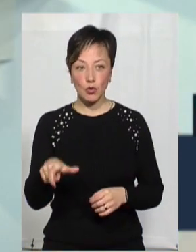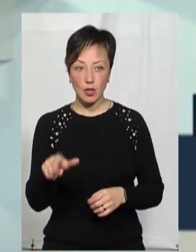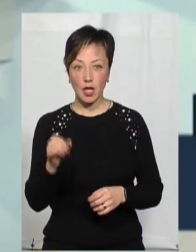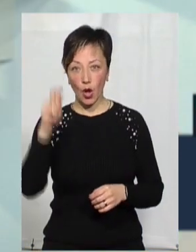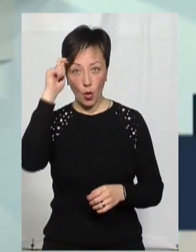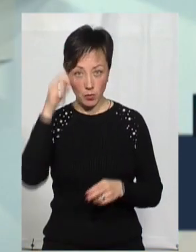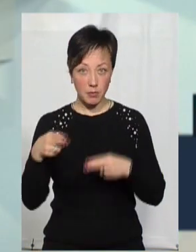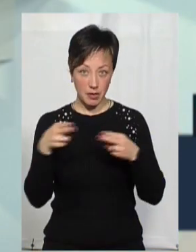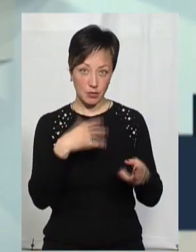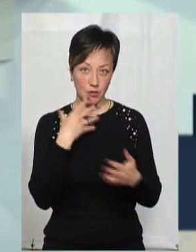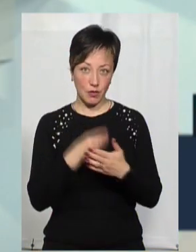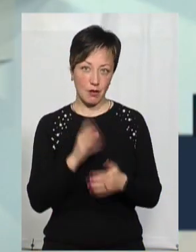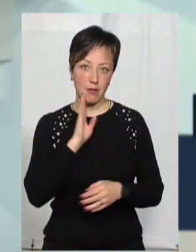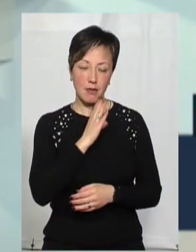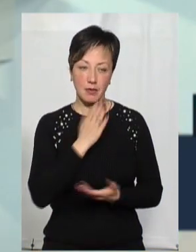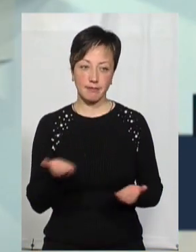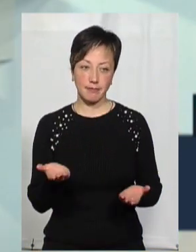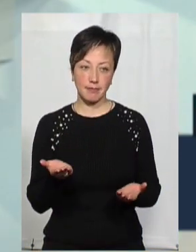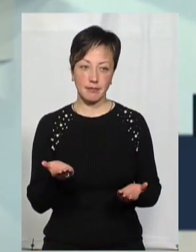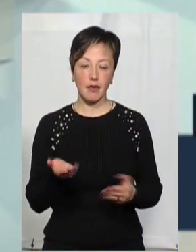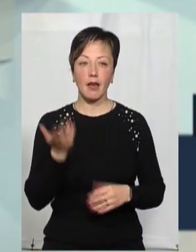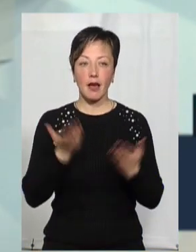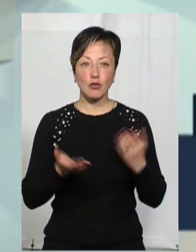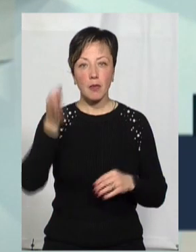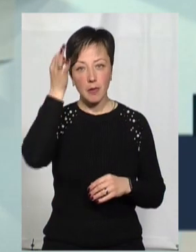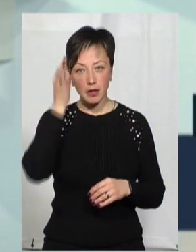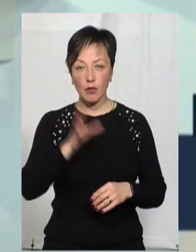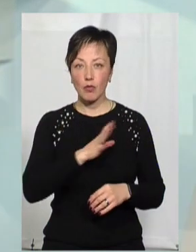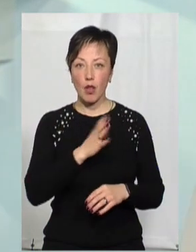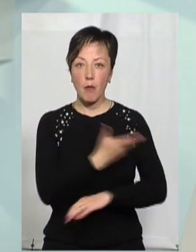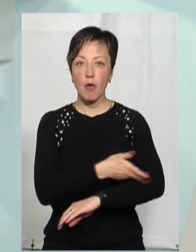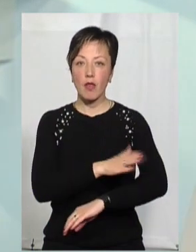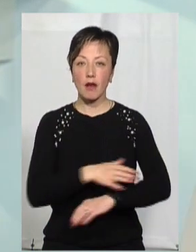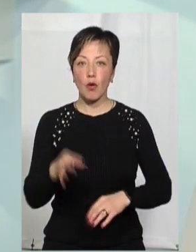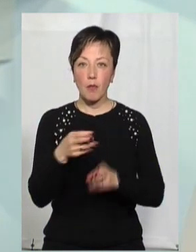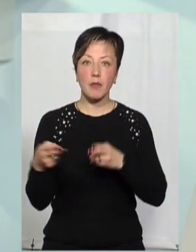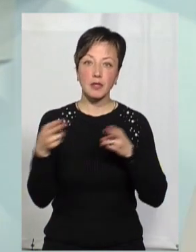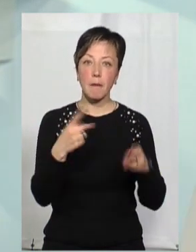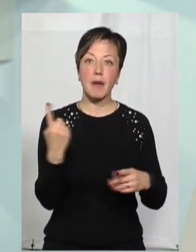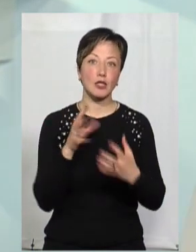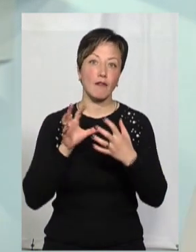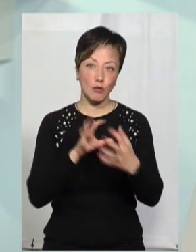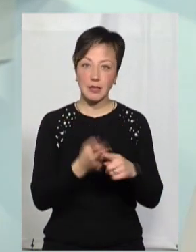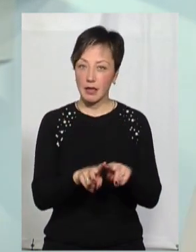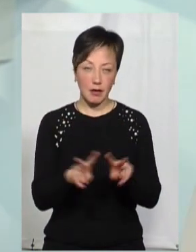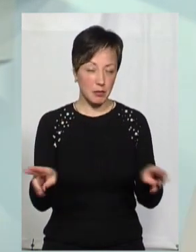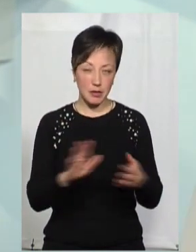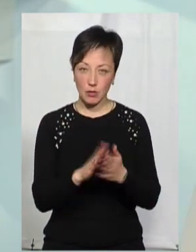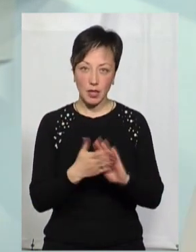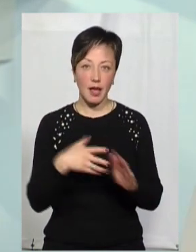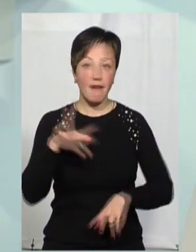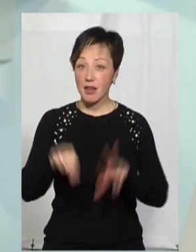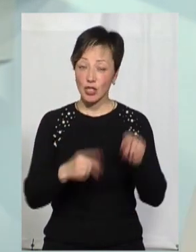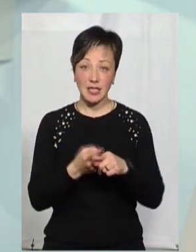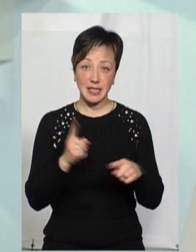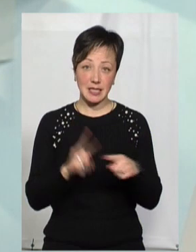зрештою, хлопці приїхали до своєї мами. Ну і коли, якщо ми пам'ятаємо, що було в Полтавській області, коли приїжджали перші автобуси, оце така сама ситуація. Я